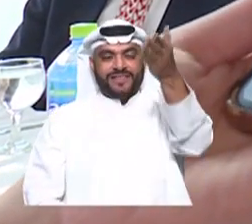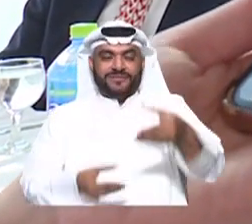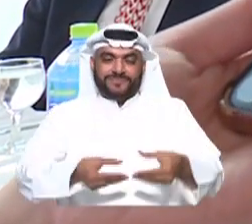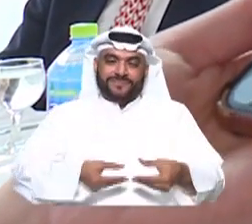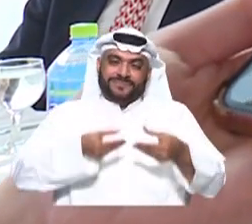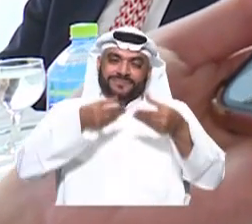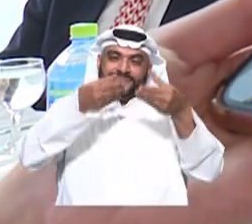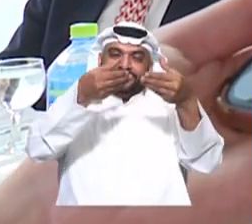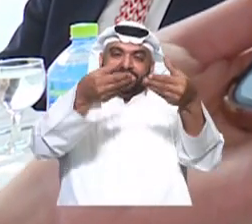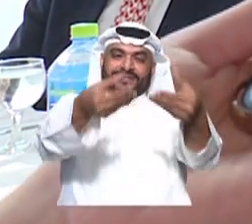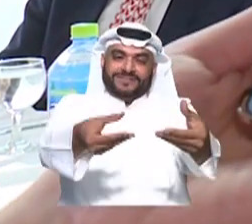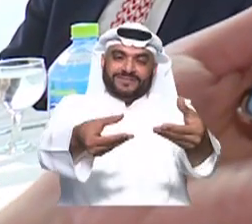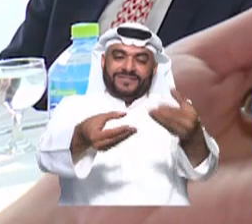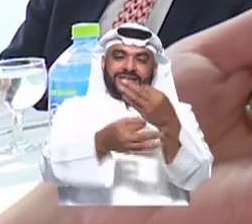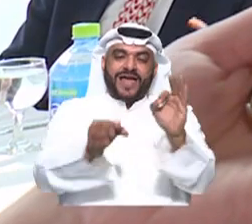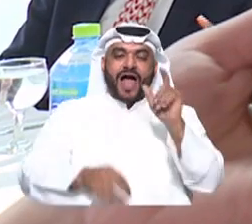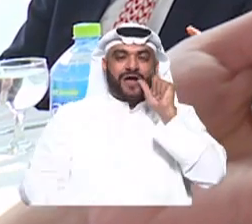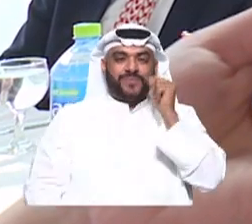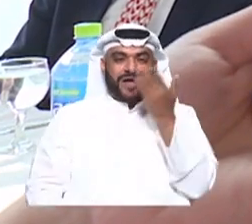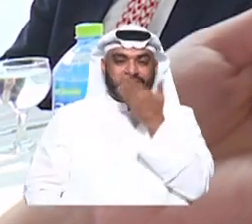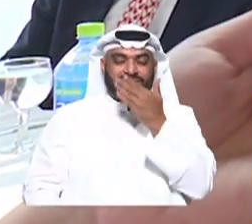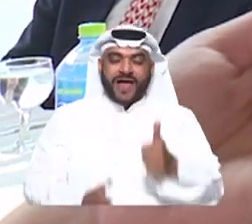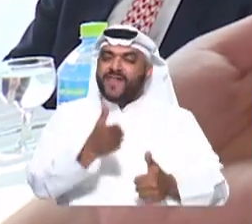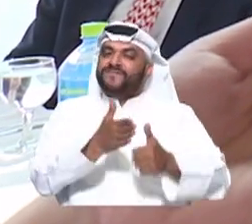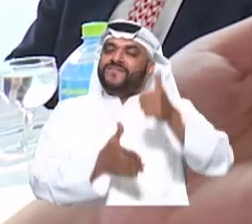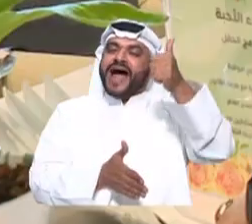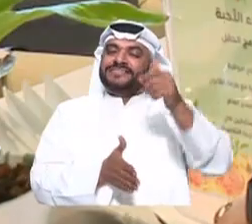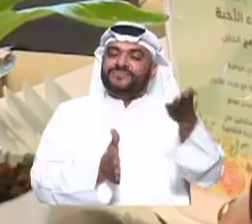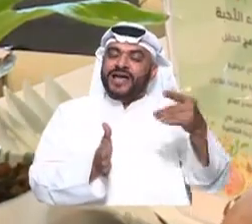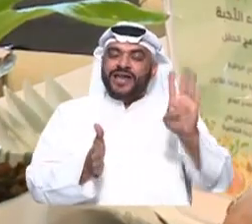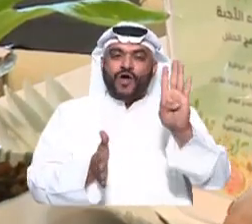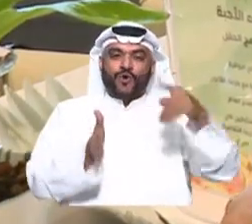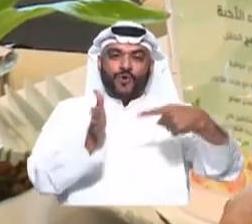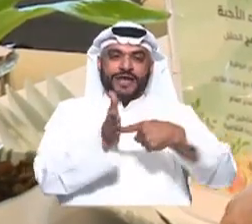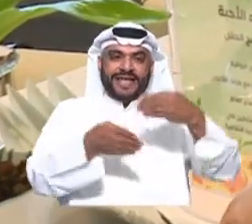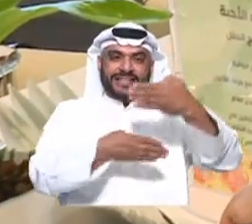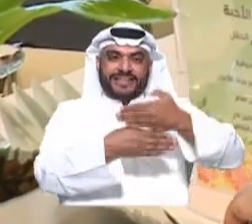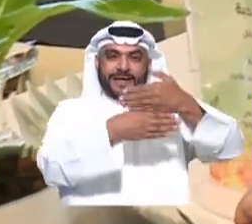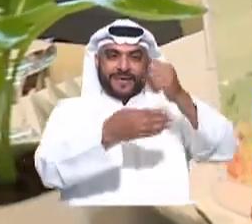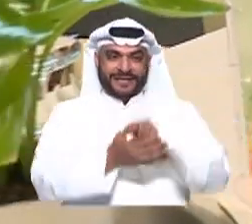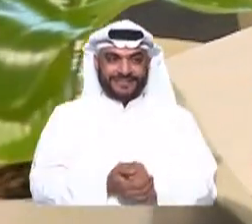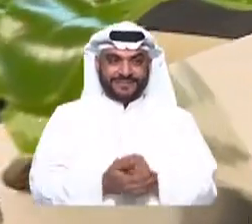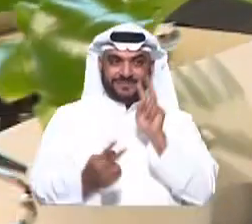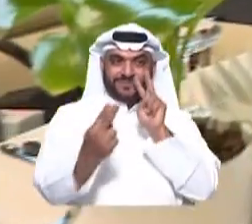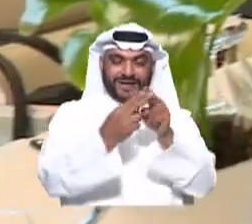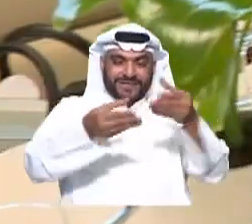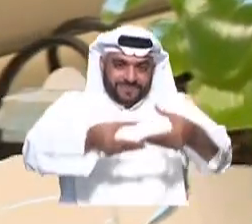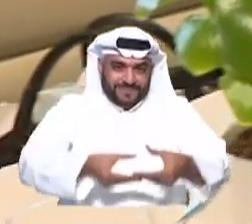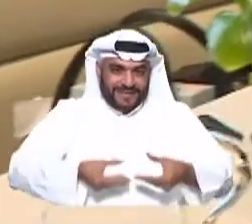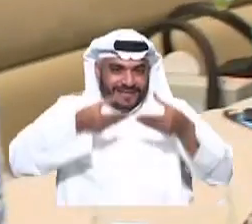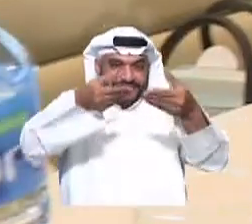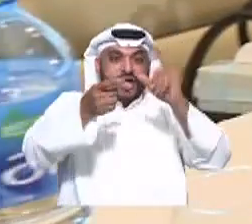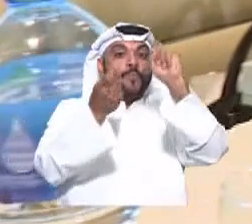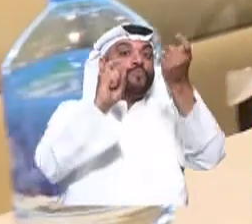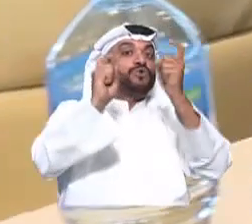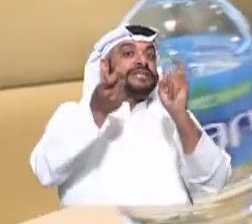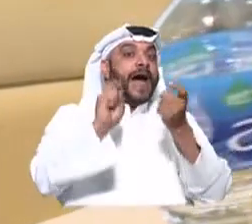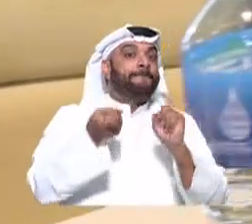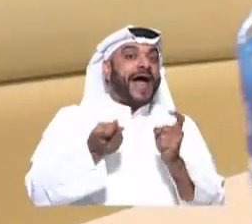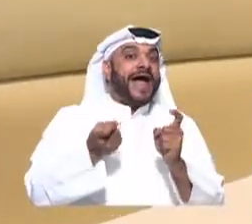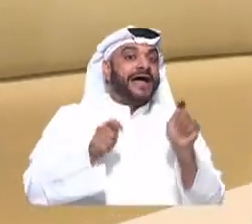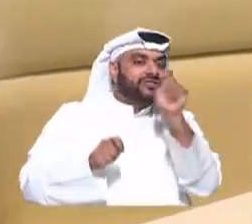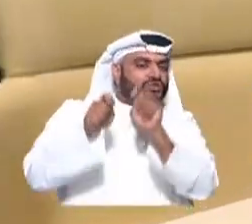هؤلاء الكوكبة من الطلبة الفائزين بهذه الصروح. وقد تخلل اللقاء تكريم الفائزين في مسابقة الشهيد